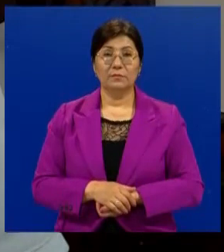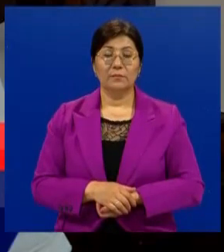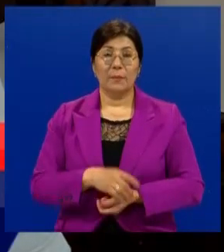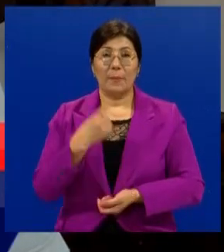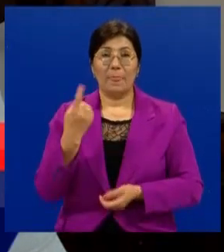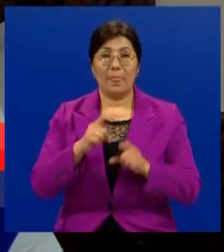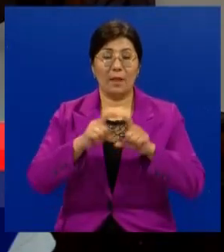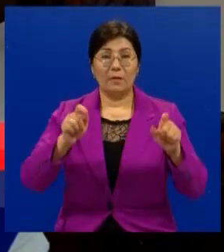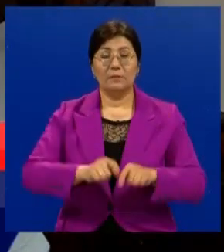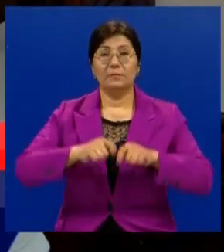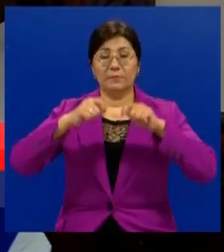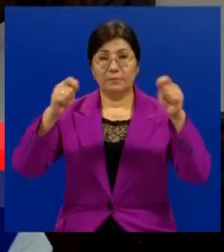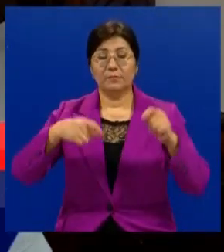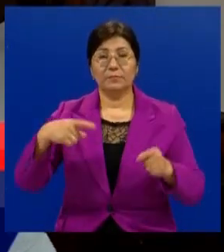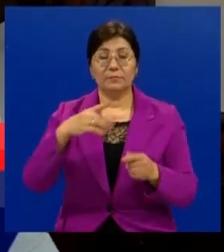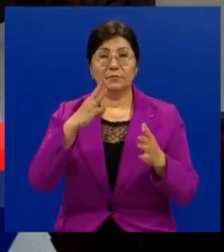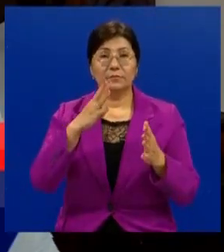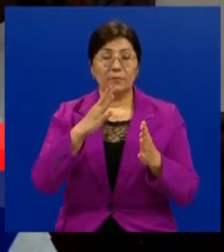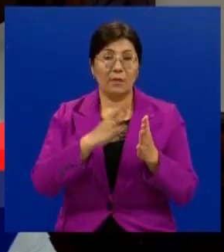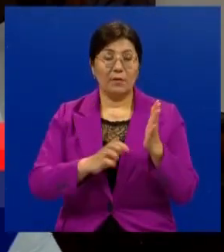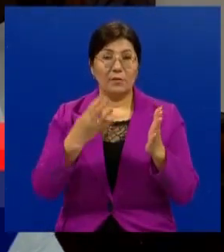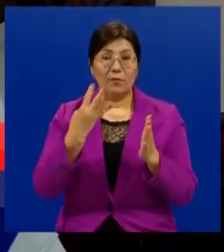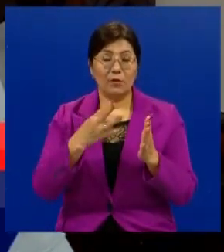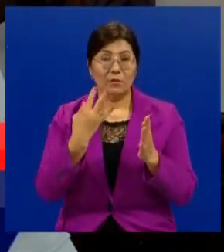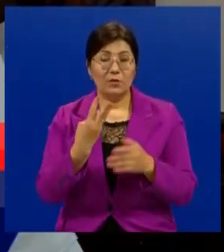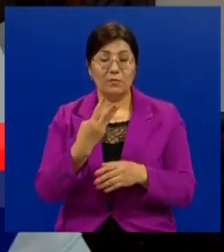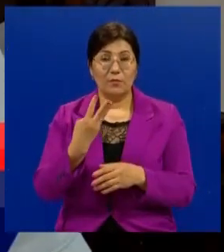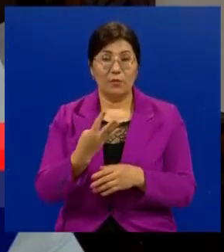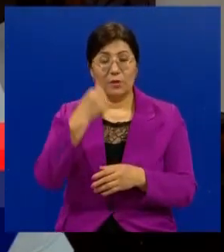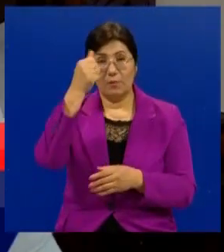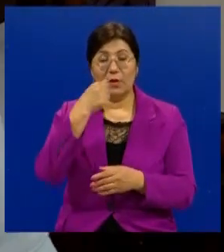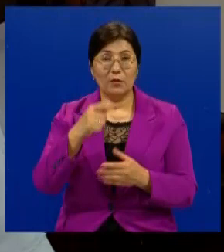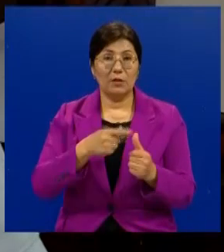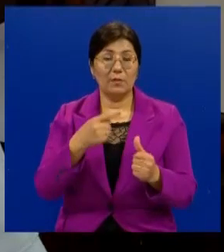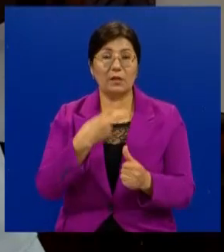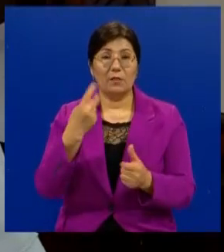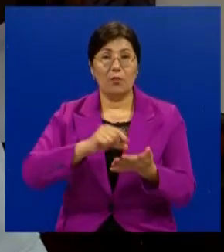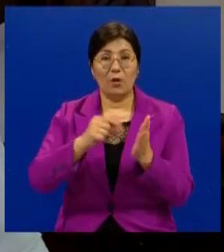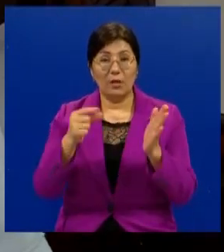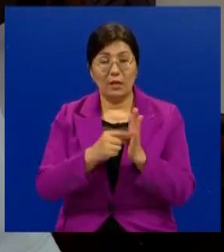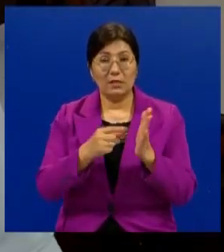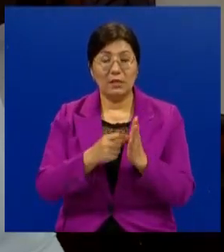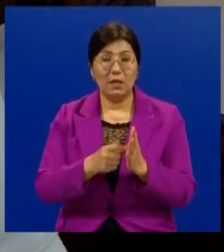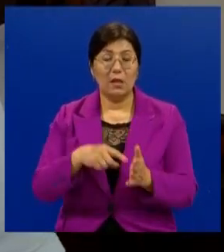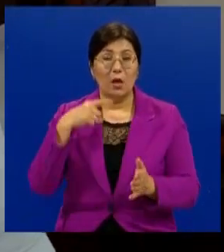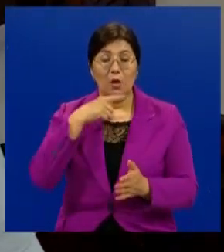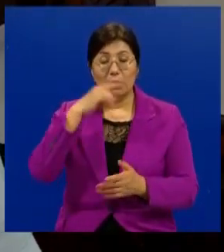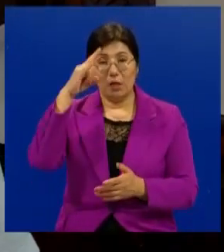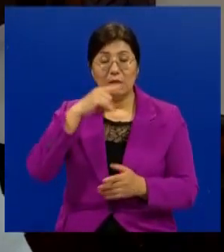Первая школа открылась в 1884 году и называлась двухклассное русско-киргизское училище, в котором обучалось 50 мальчиков. Сейчас в